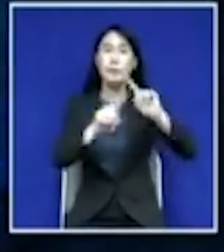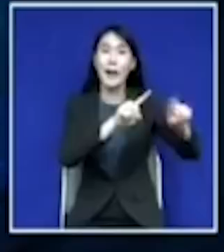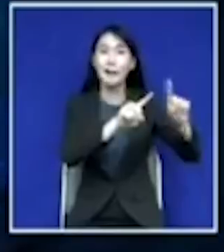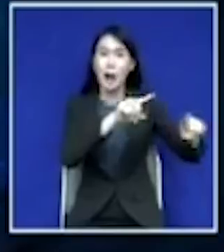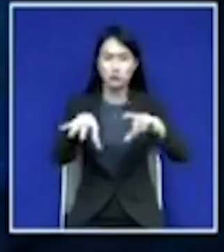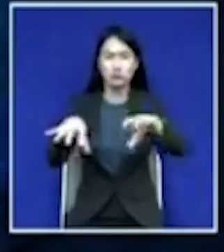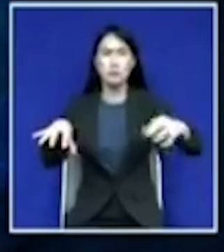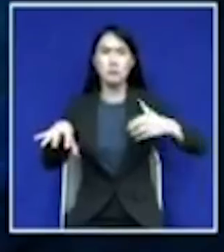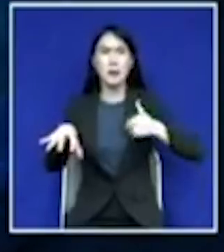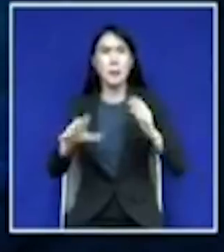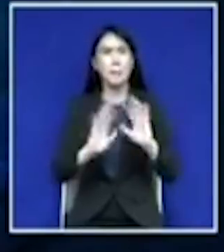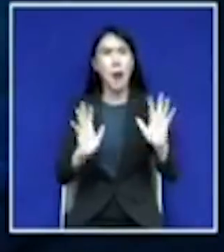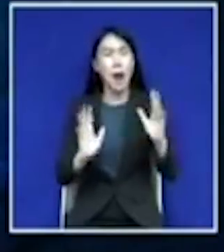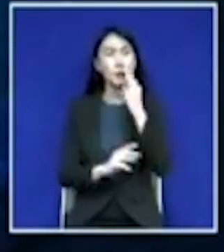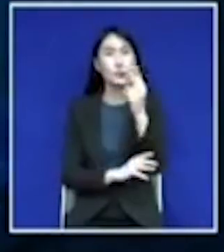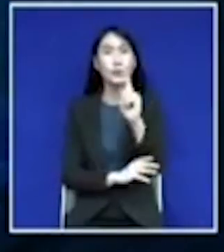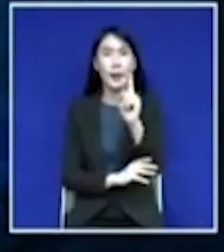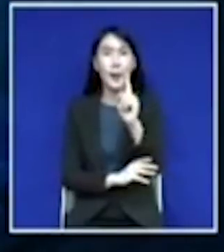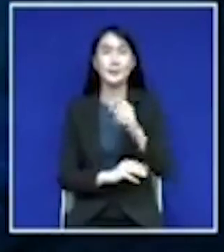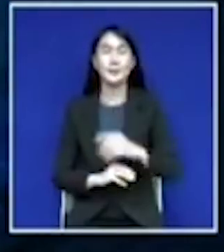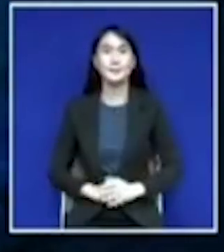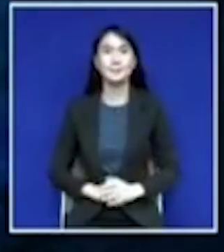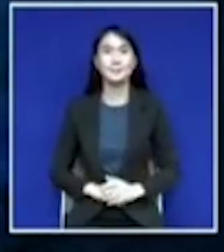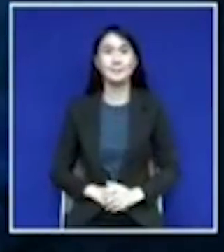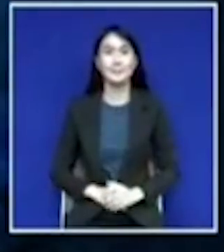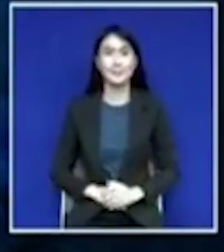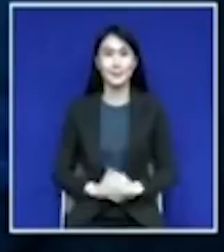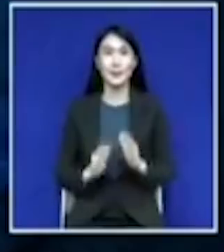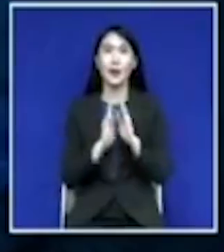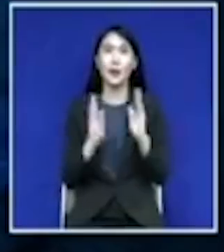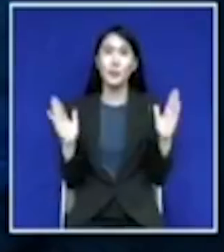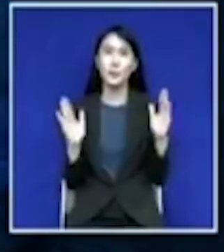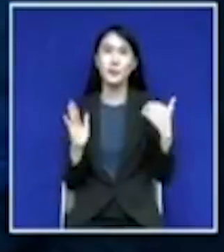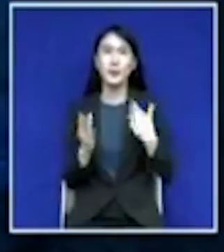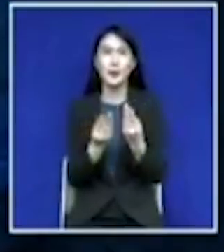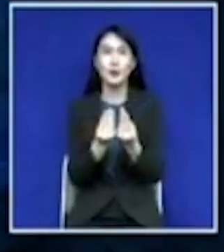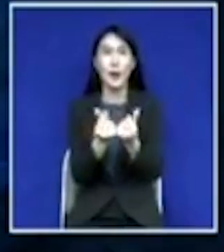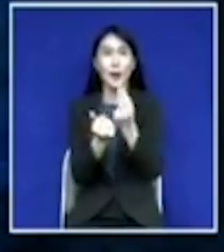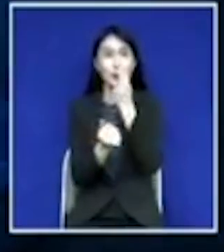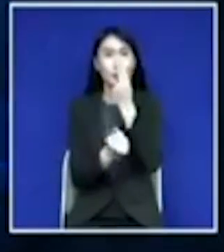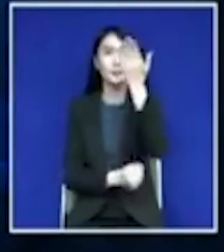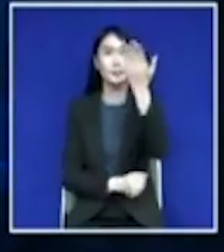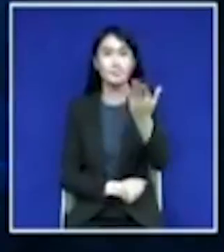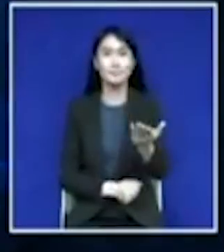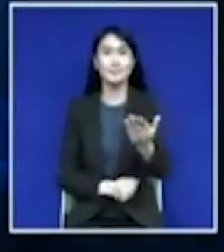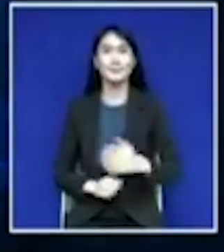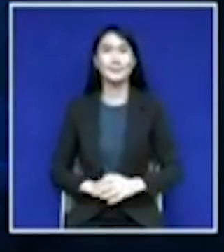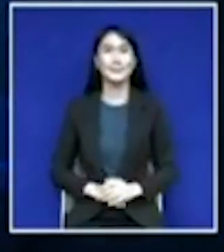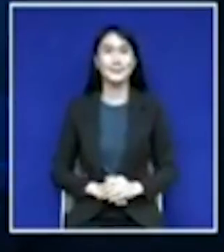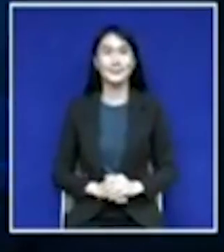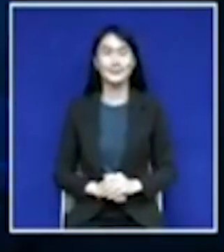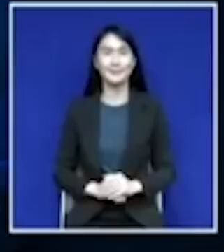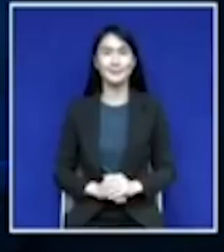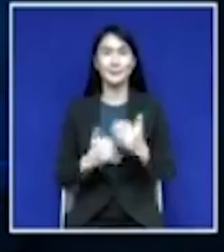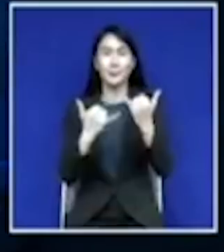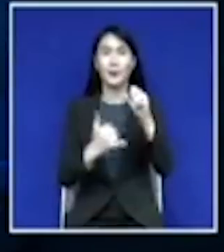เยอะทีเดียวนะครับหลายที่นะครับแล้วก็ต้องขอบคุณนะครับเราจะมีตัวเลขต่างๆเหล่านี้ขึ้นมารวมถึงสถานการณ์ส